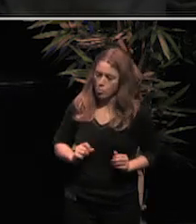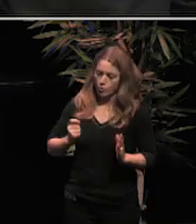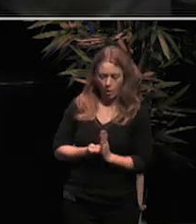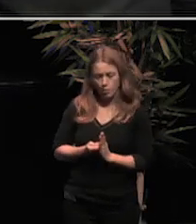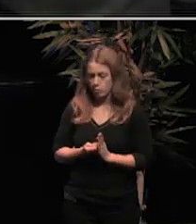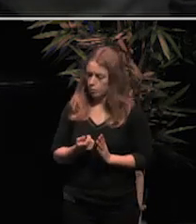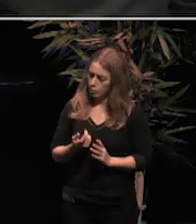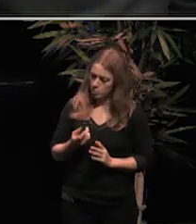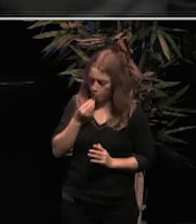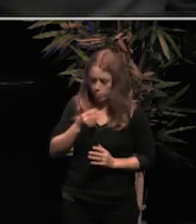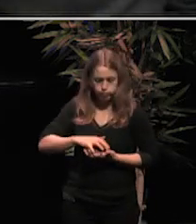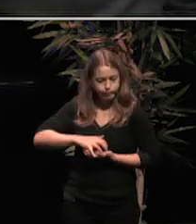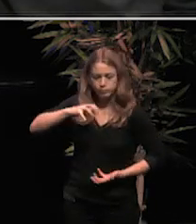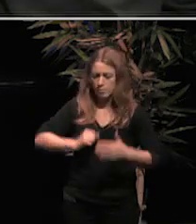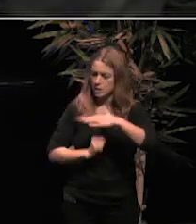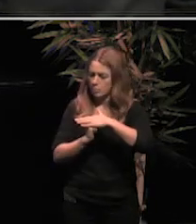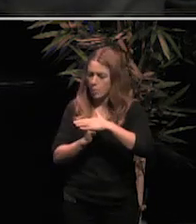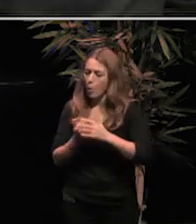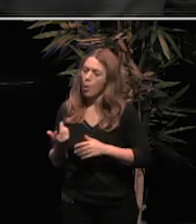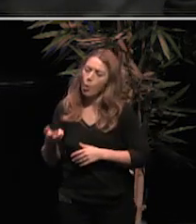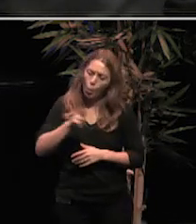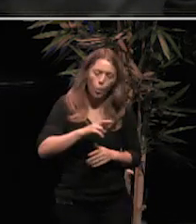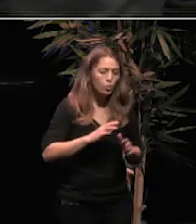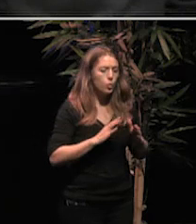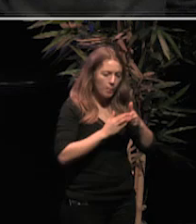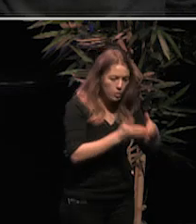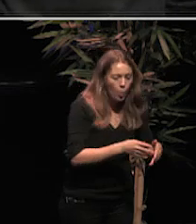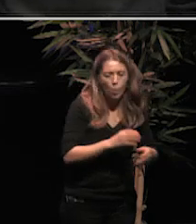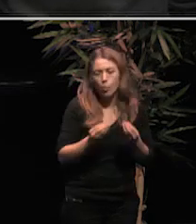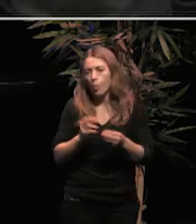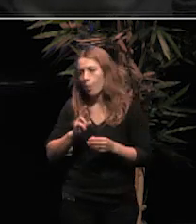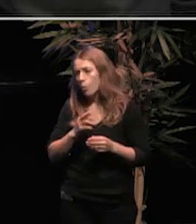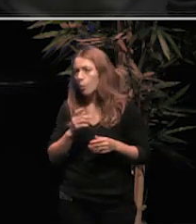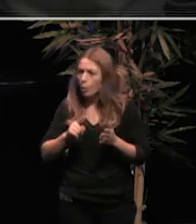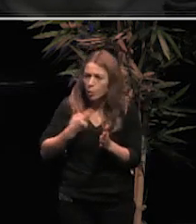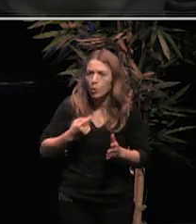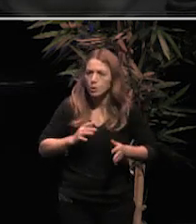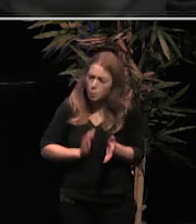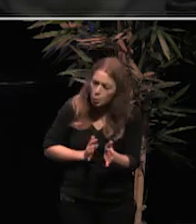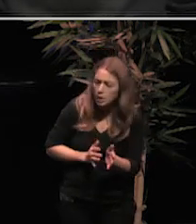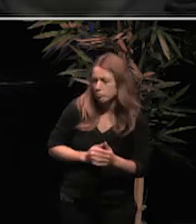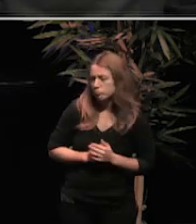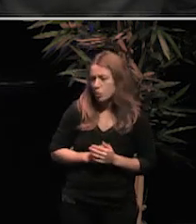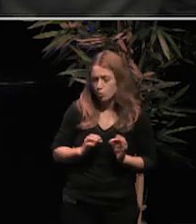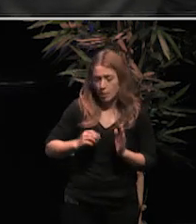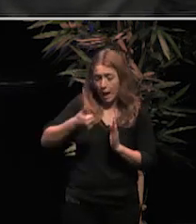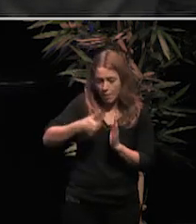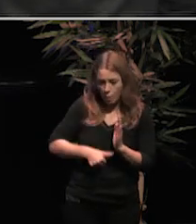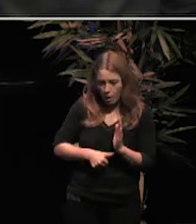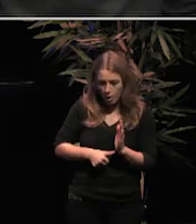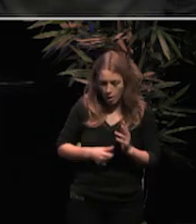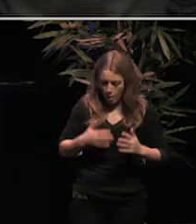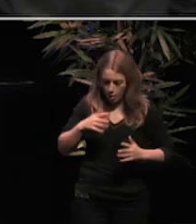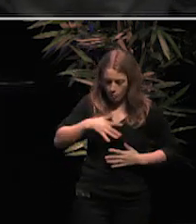l'envie d'aller sur l'eau, à l'envie d'aller courir, de refaire des choses en fait quoi. C'était un mois où c'est votre corps en fait qui vous